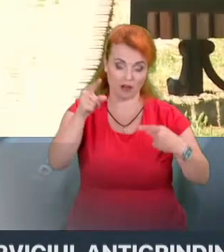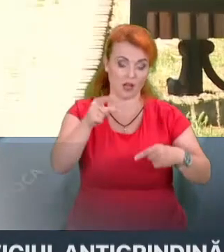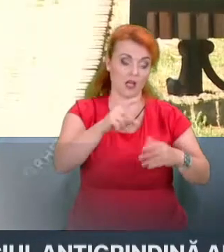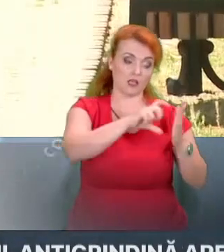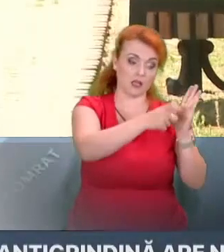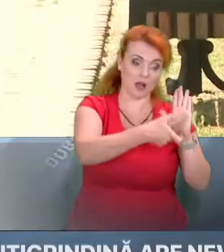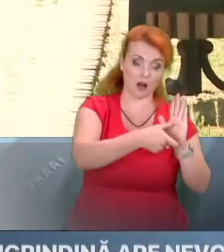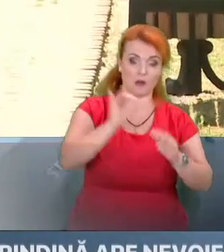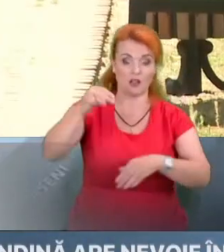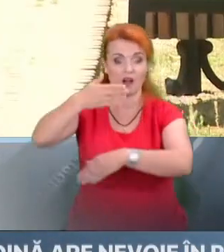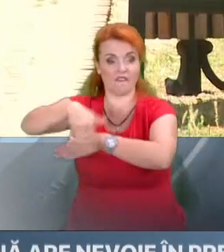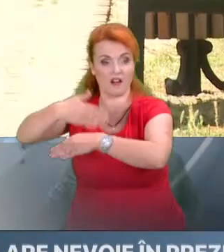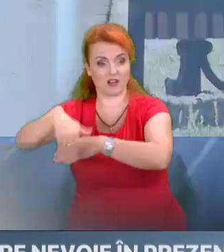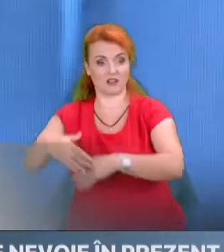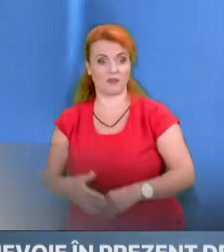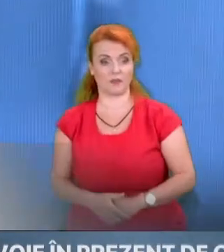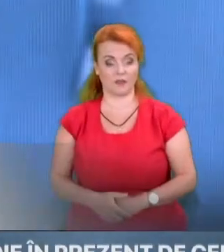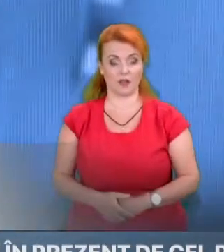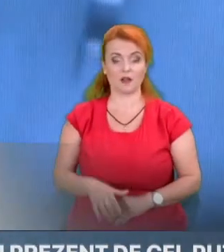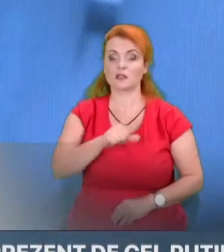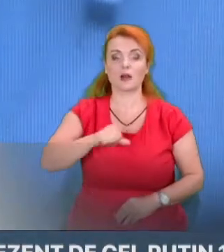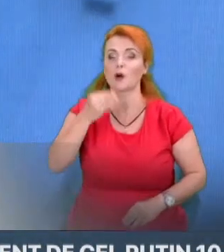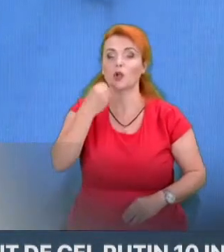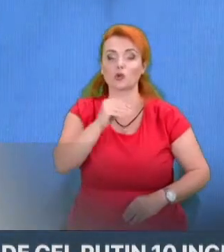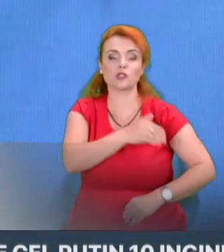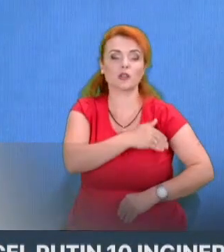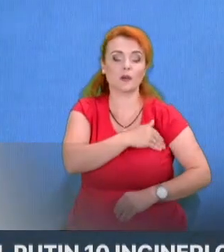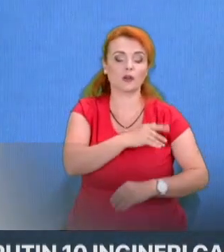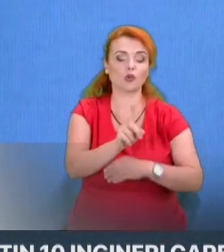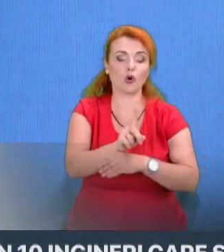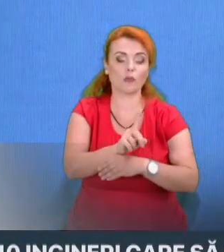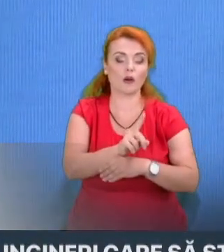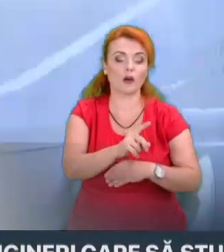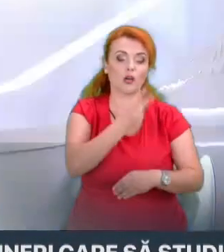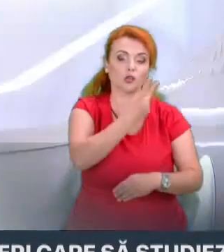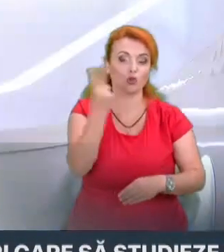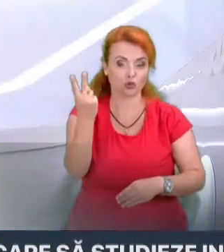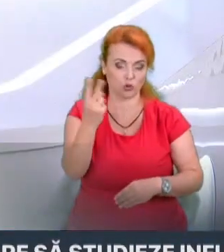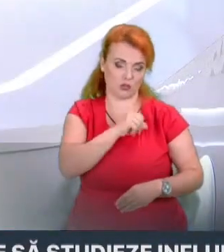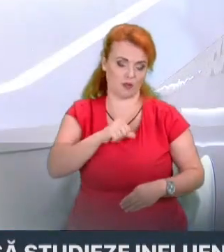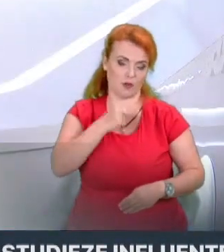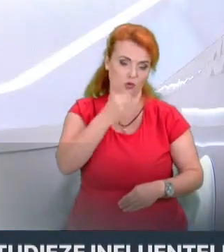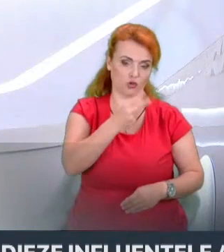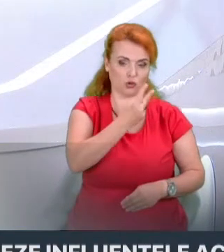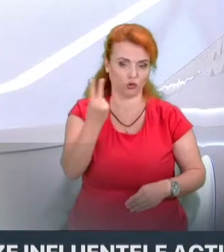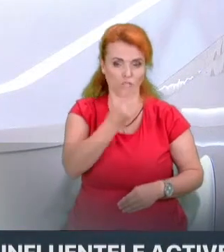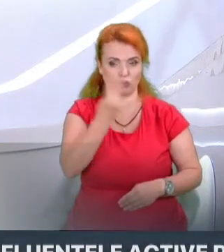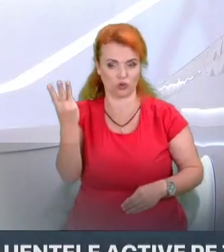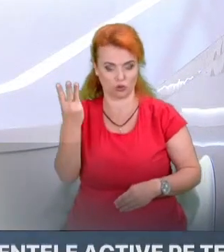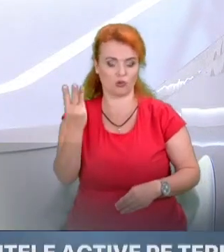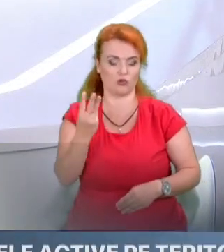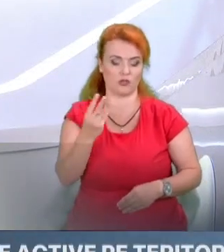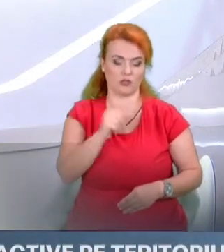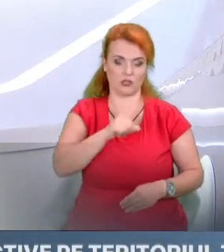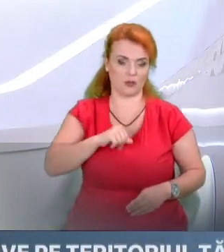și cea de afară mai mare de 6. Care ar fi temperatura optimă? Temperatura optimă a fi 22 de grade, 23 de grade este